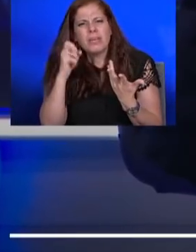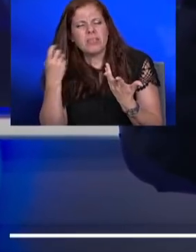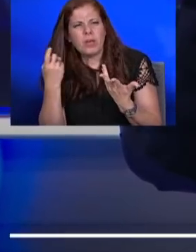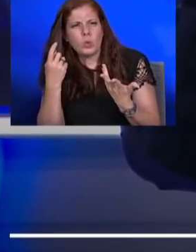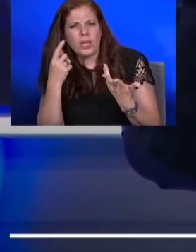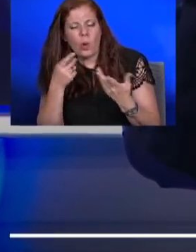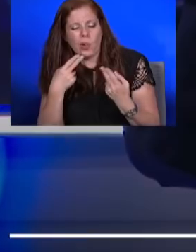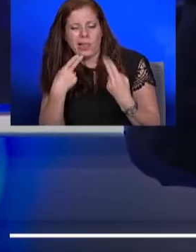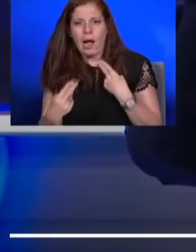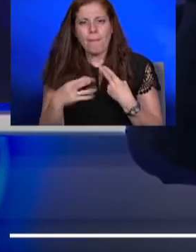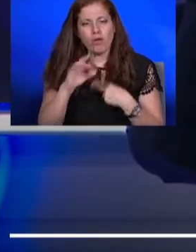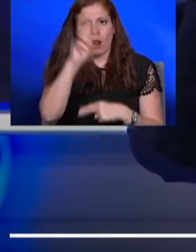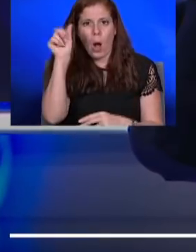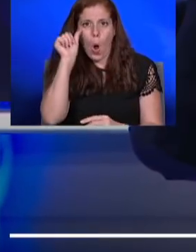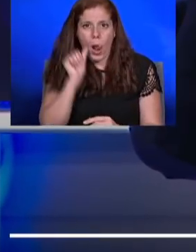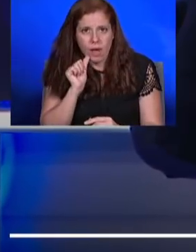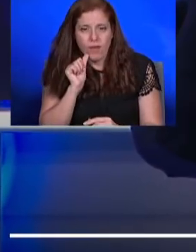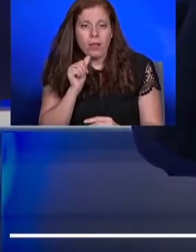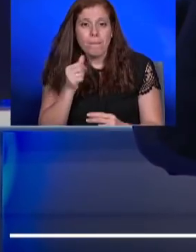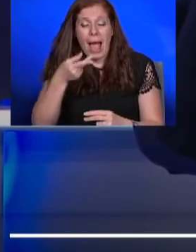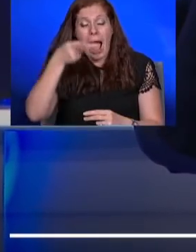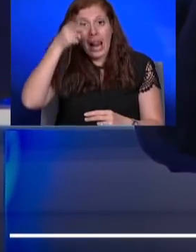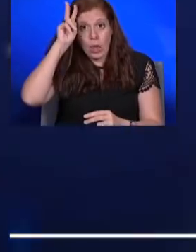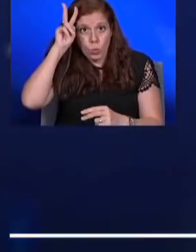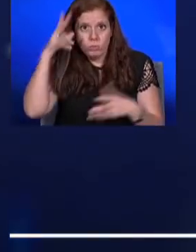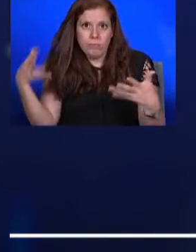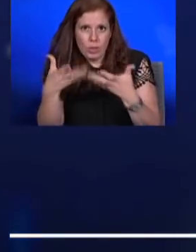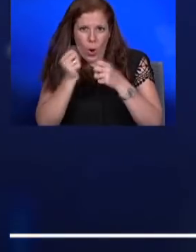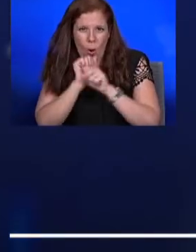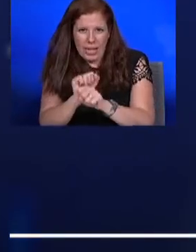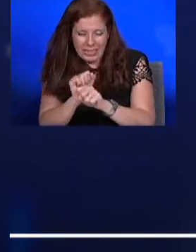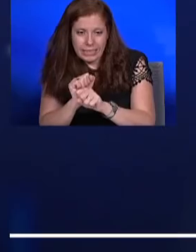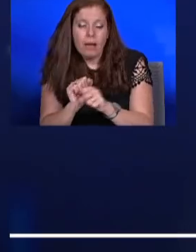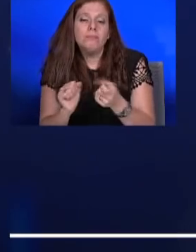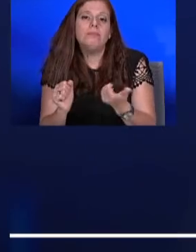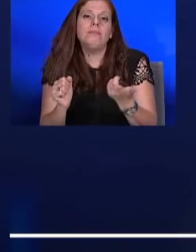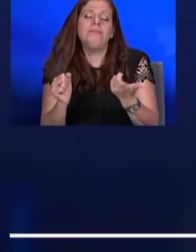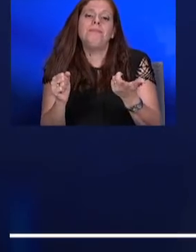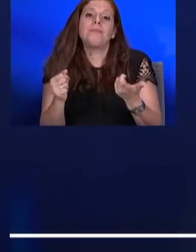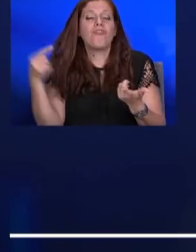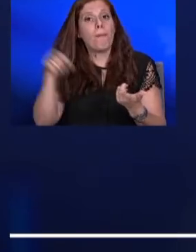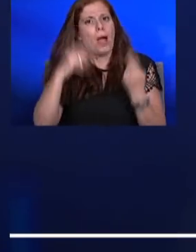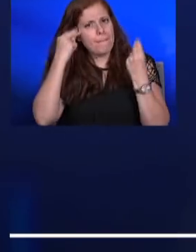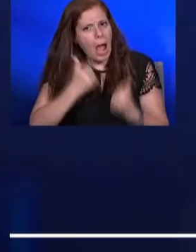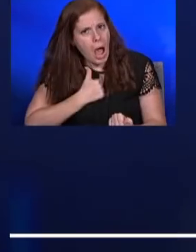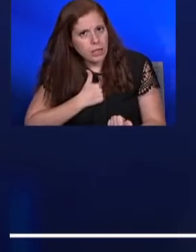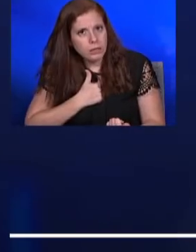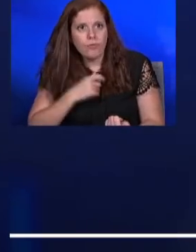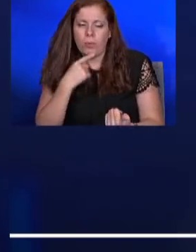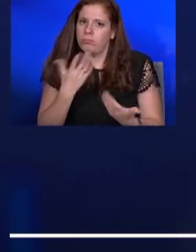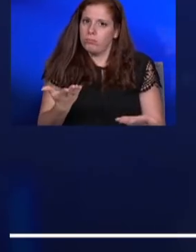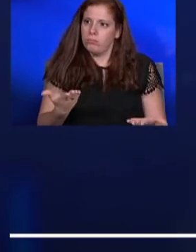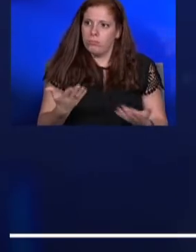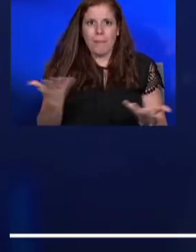לבן בליכוד, בתוך הקואליציה, במסגרת הרעשים בקואליציה, ובאים החרדים ואומרים, בואו תעשו בסדר. מה קורה כאן? ואז